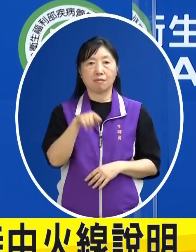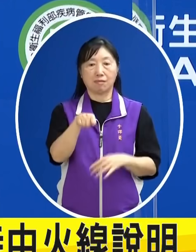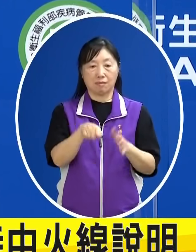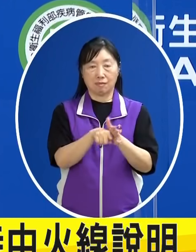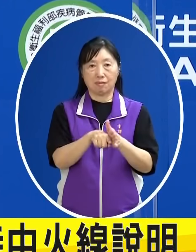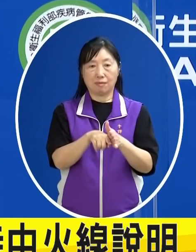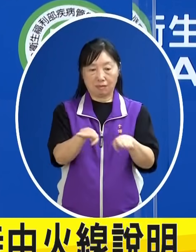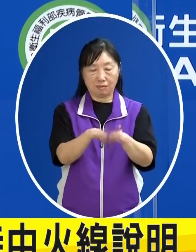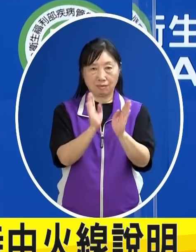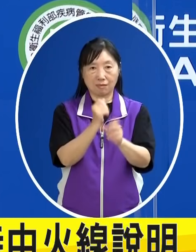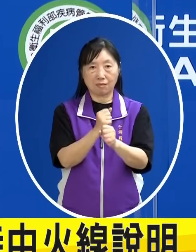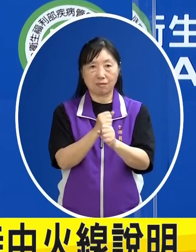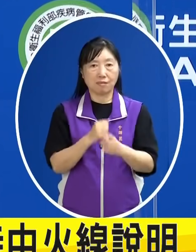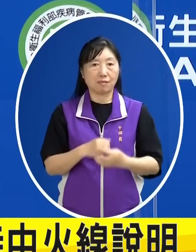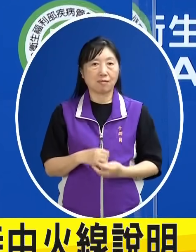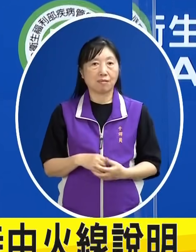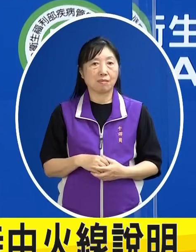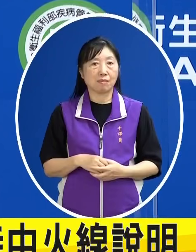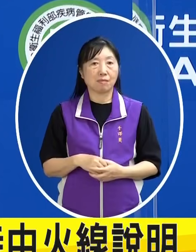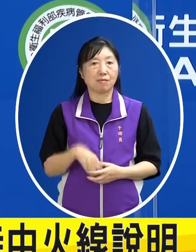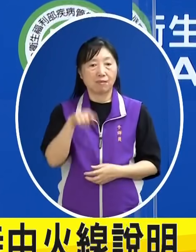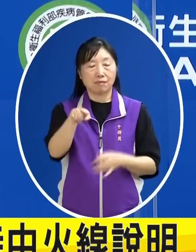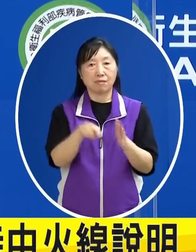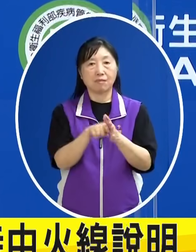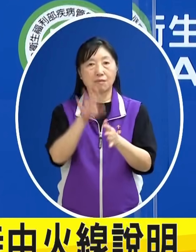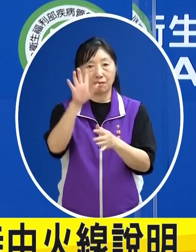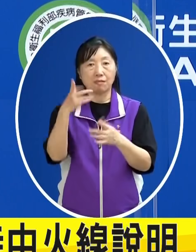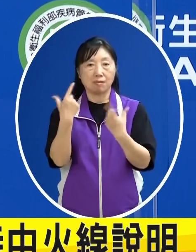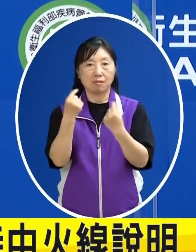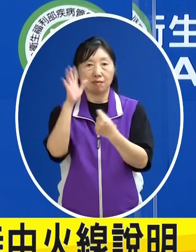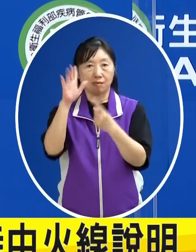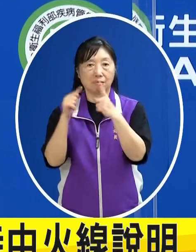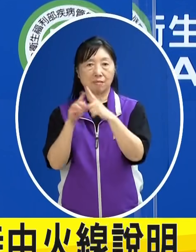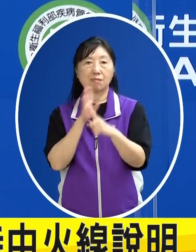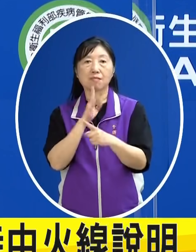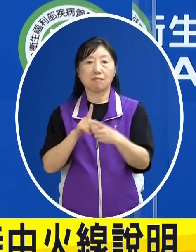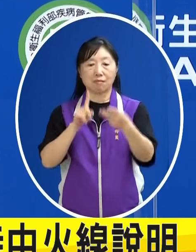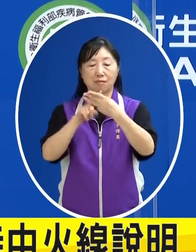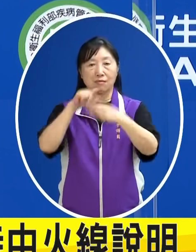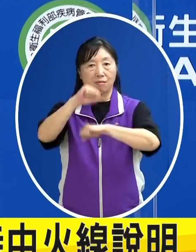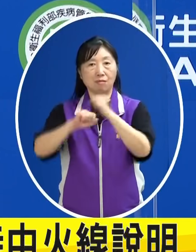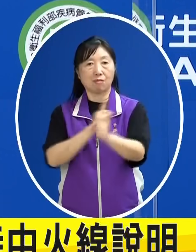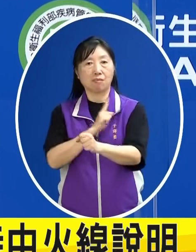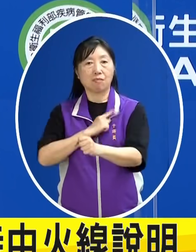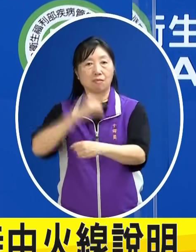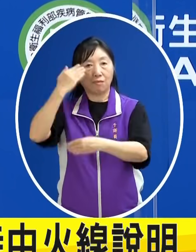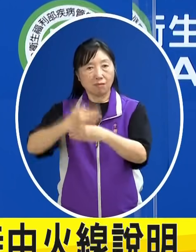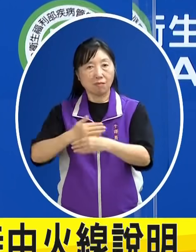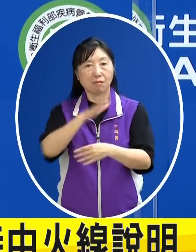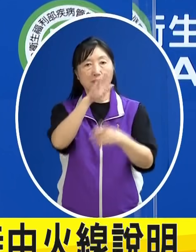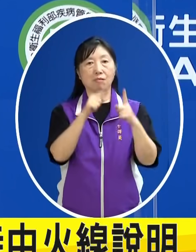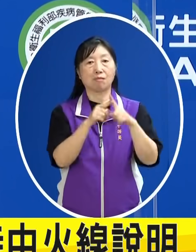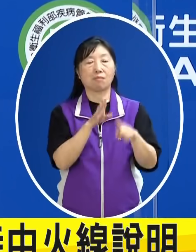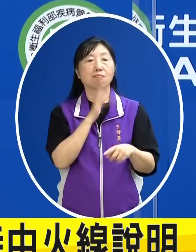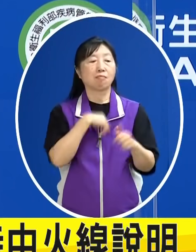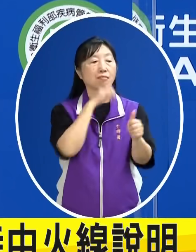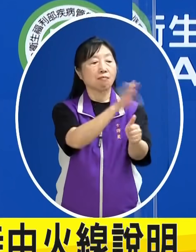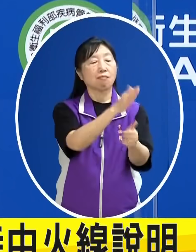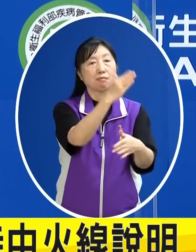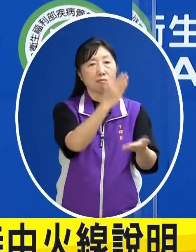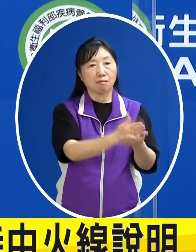行的时候，变成是有一个是主动停业，那一个是被动停业，那被动停业就根